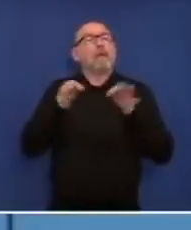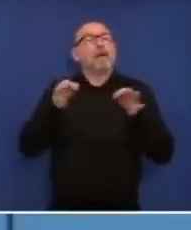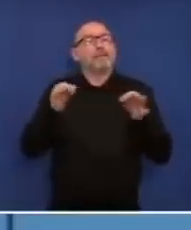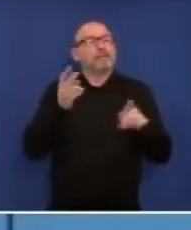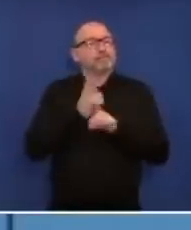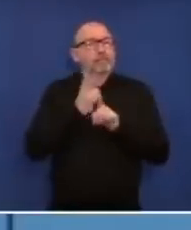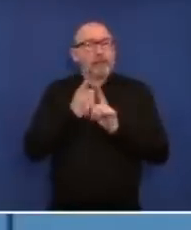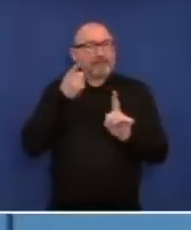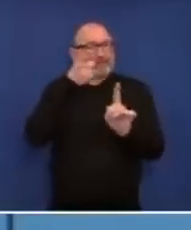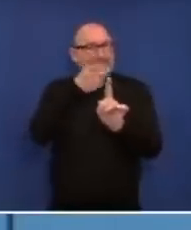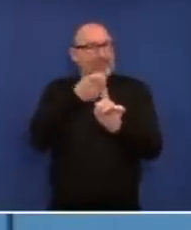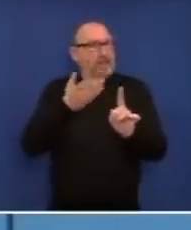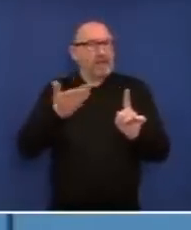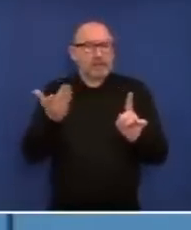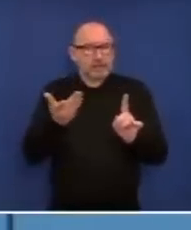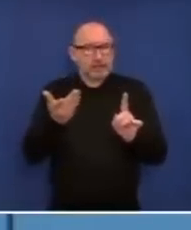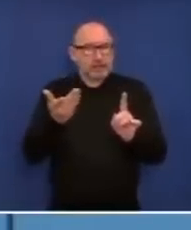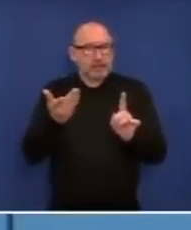Ziel,